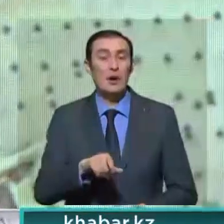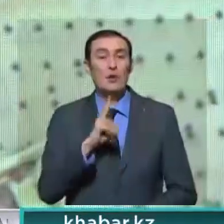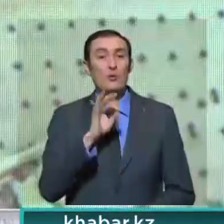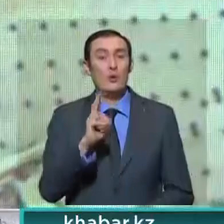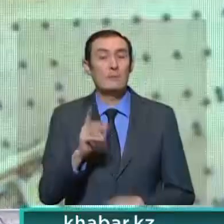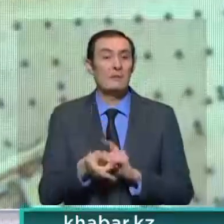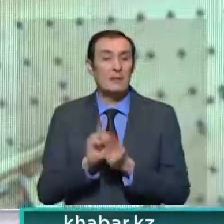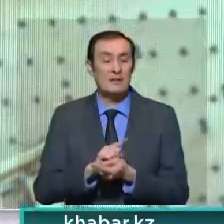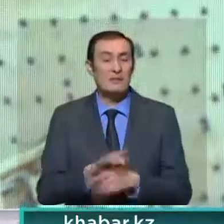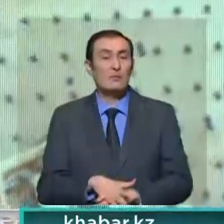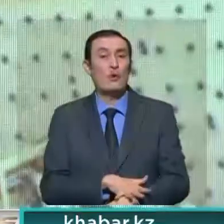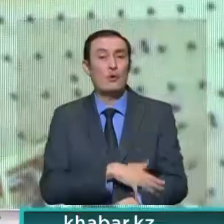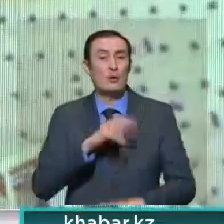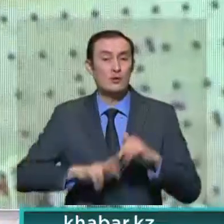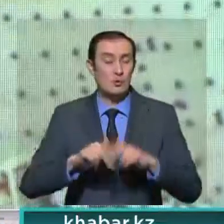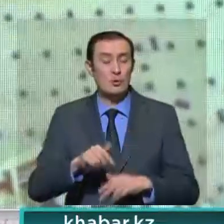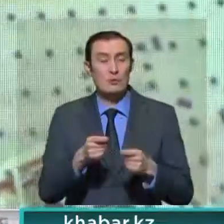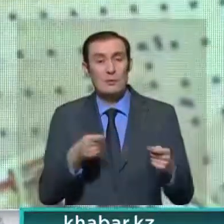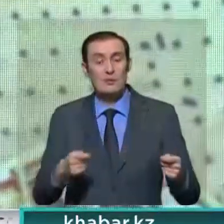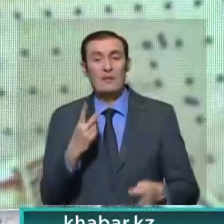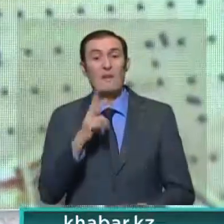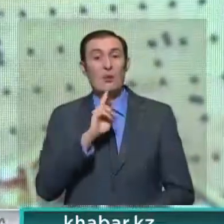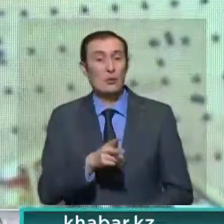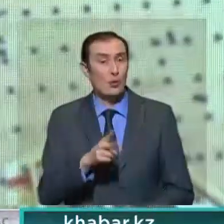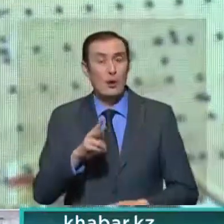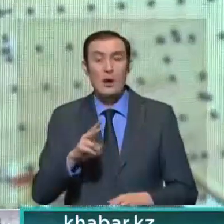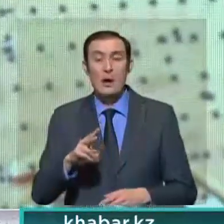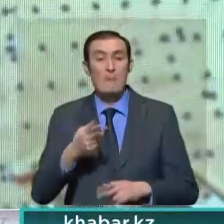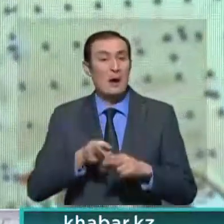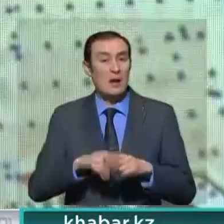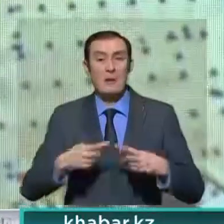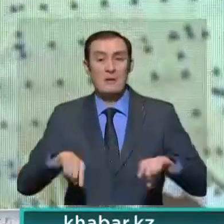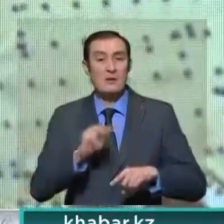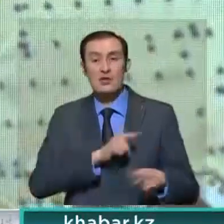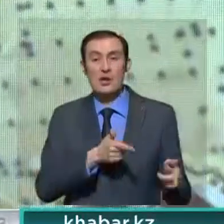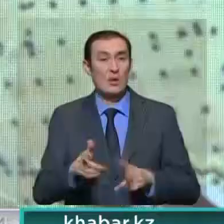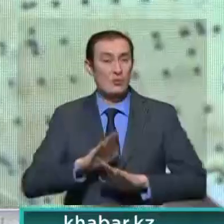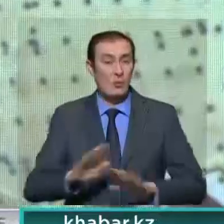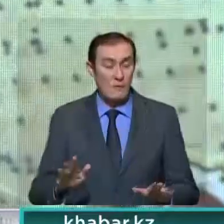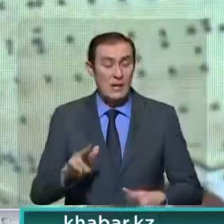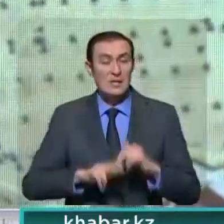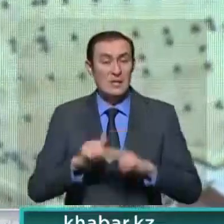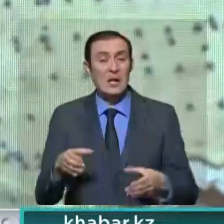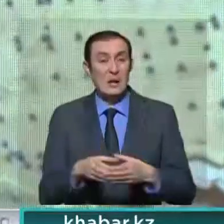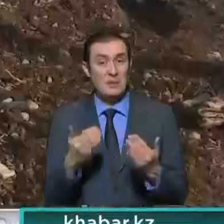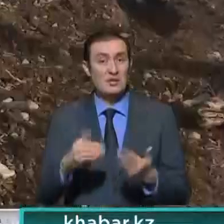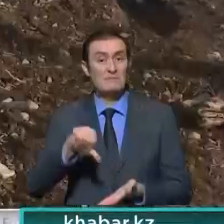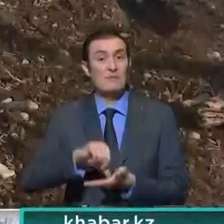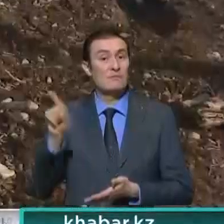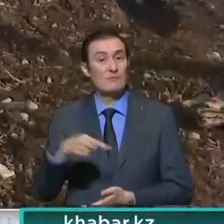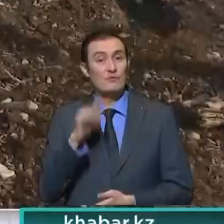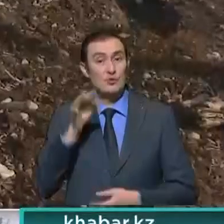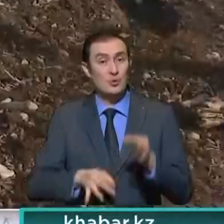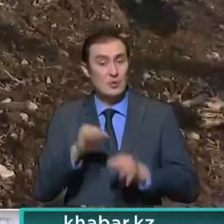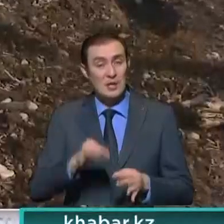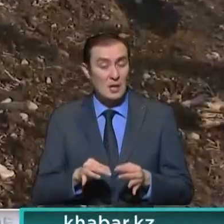превратился в долгострой работа там ведутся уже второй год Однако объект пока еще даже не думают вводить в эксплуатацию подрядчик сейчас в суде выясняет